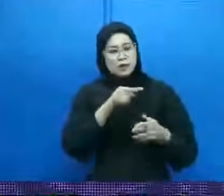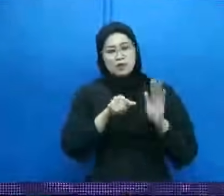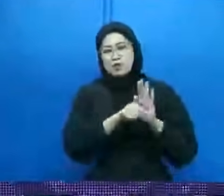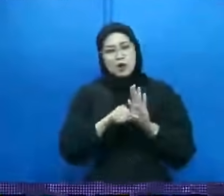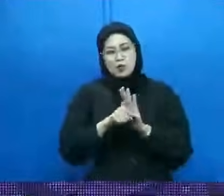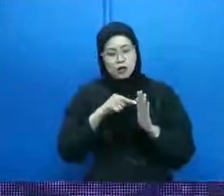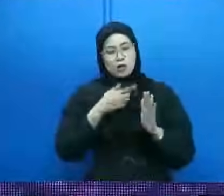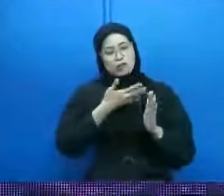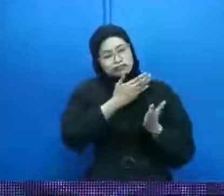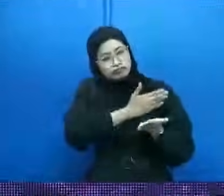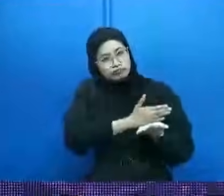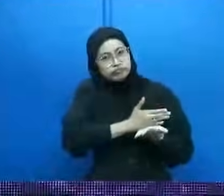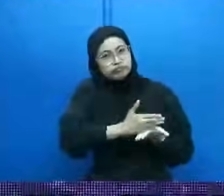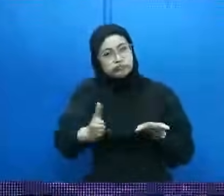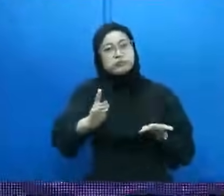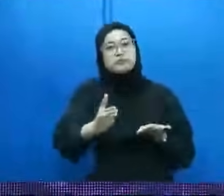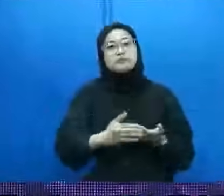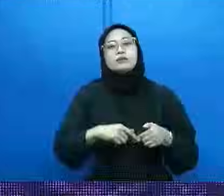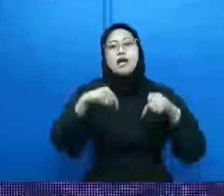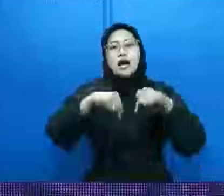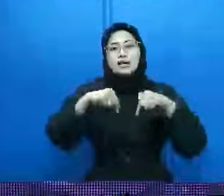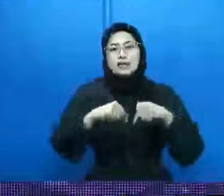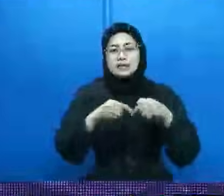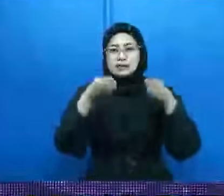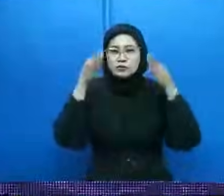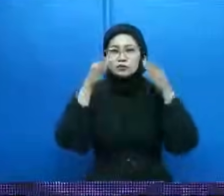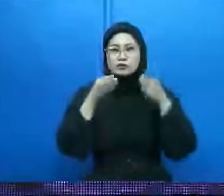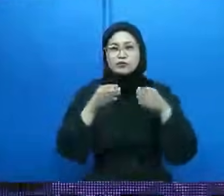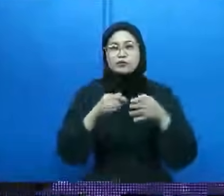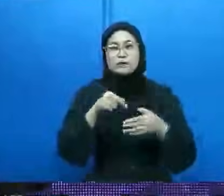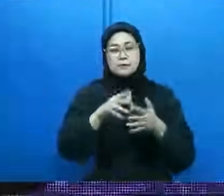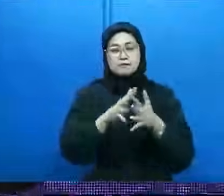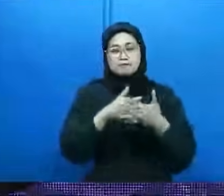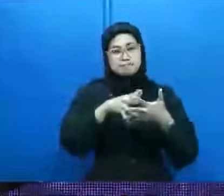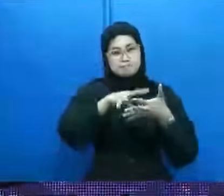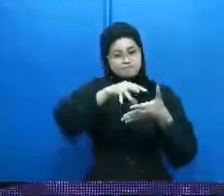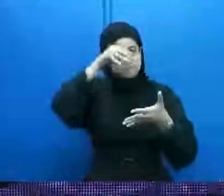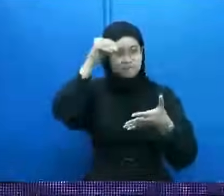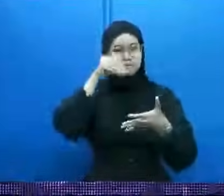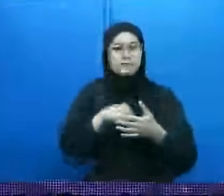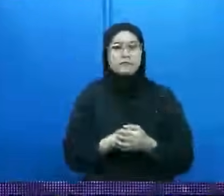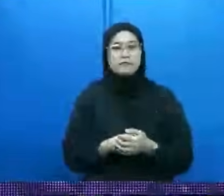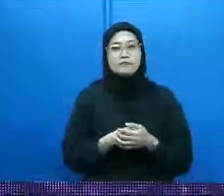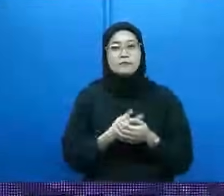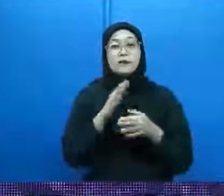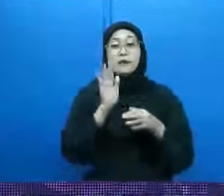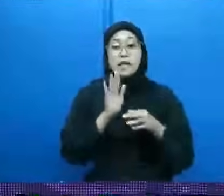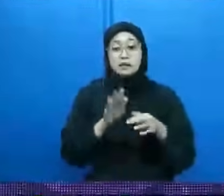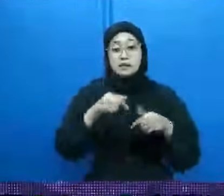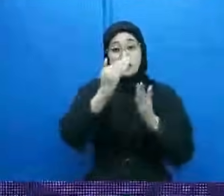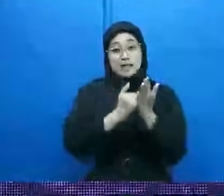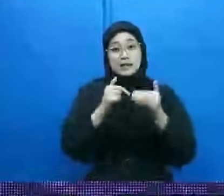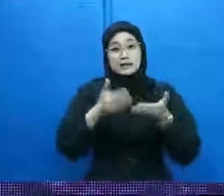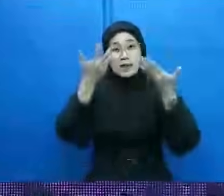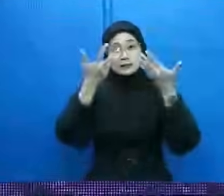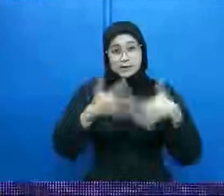ambil spirit Al-Quran khusus untuk malam hari ini. Bagaimana nanti caranya saat keluar dari sini, kita sama-sama berubah dan mendekat kepada Allah